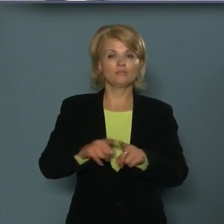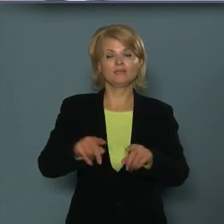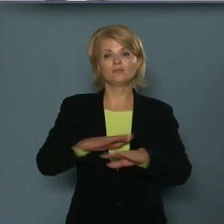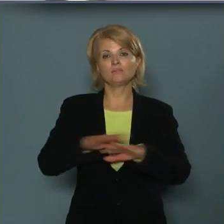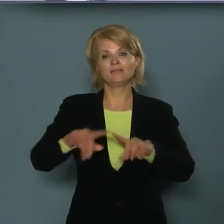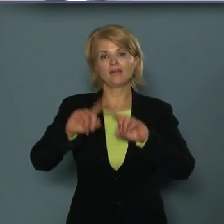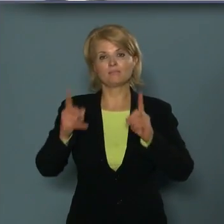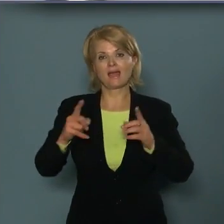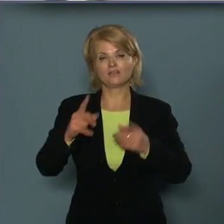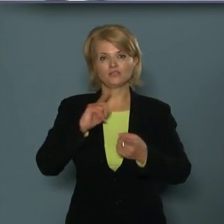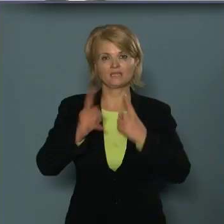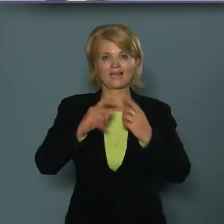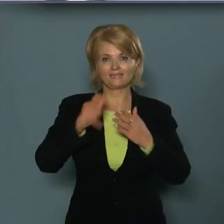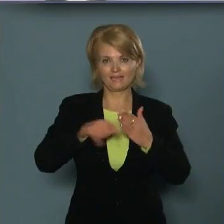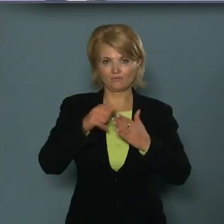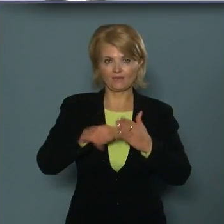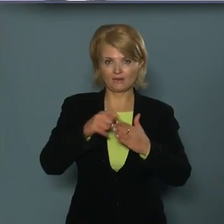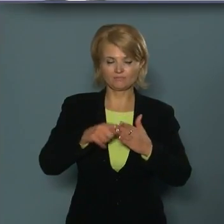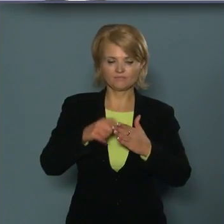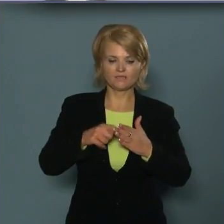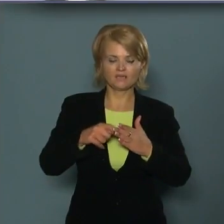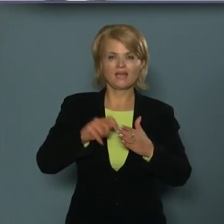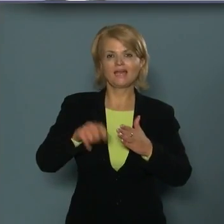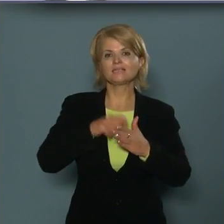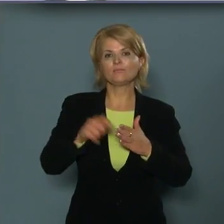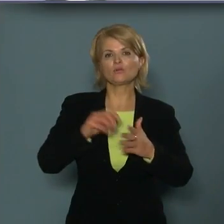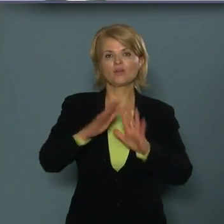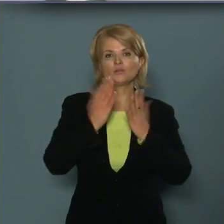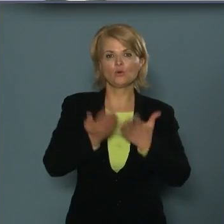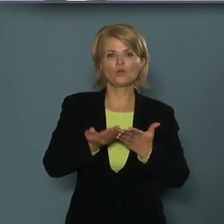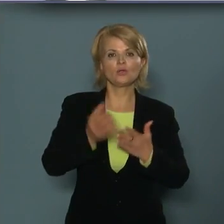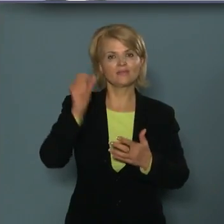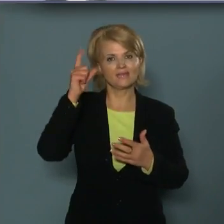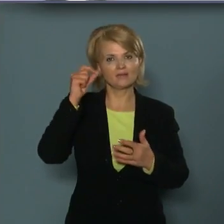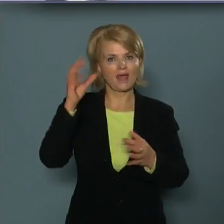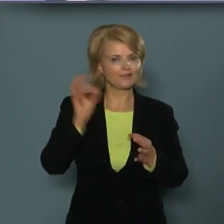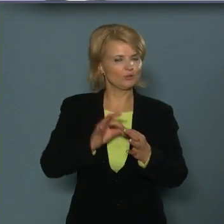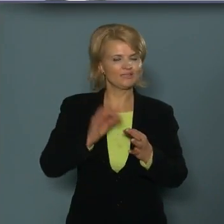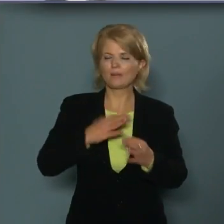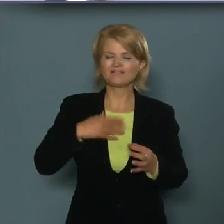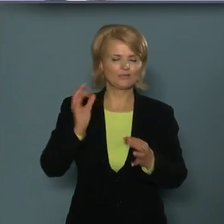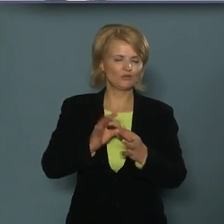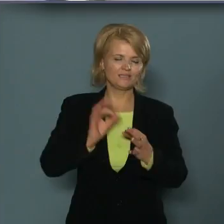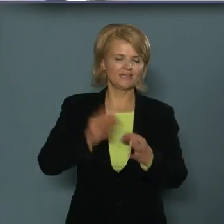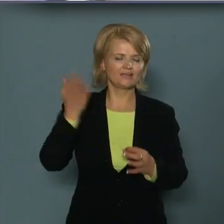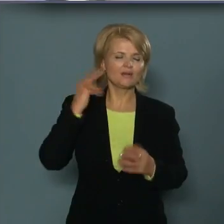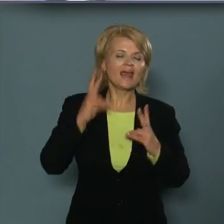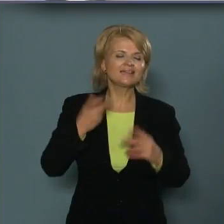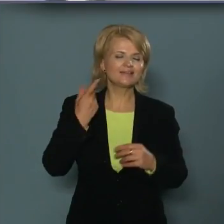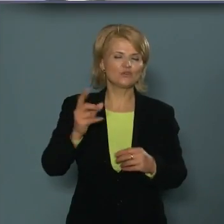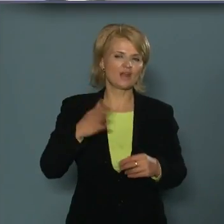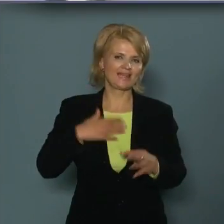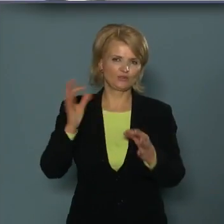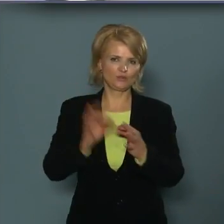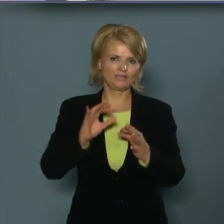filmforgatása, játékfilmforgatása. Ez egy forgatókönyv volt, egy kitalált történet. Ez nem az én történetem, de lehetett volna az